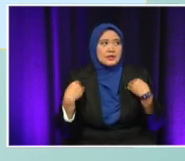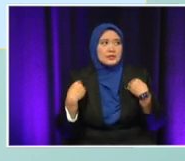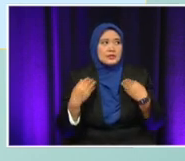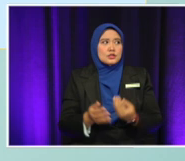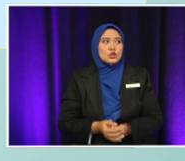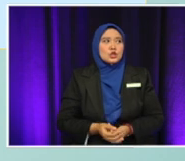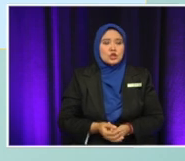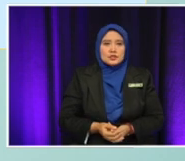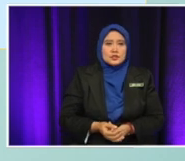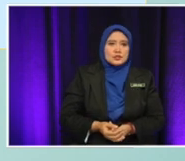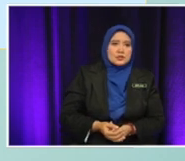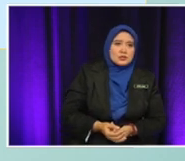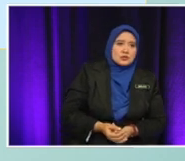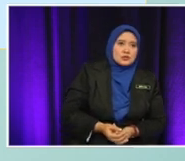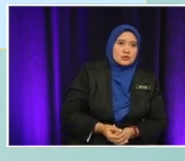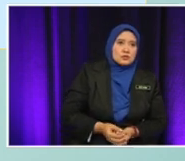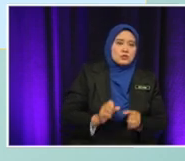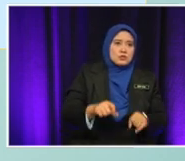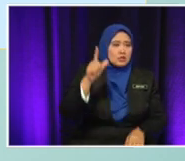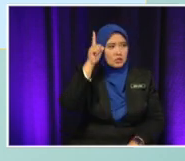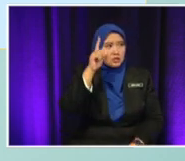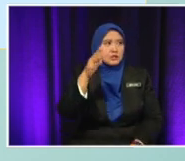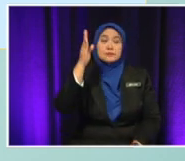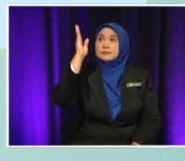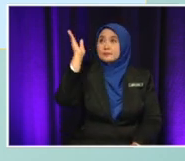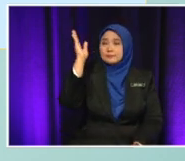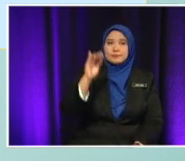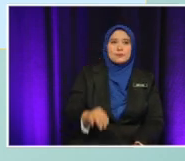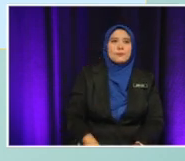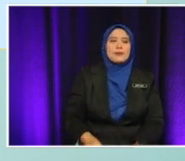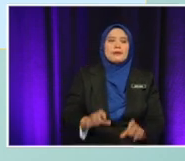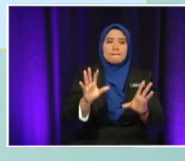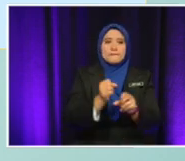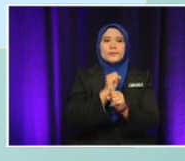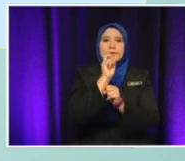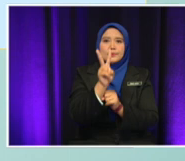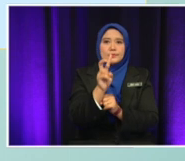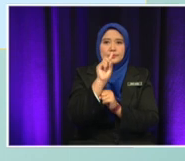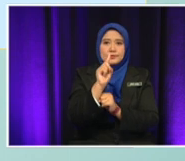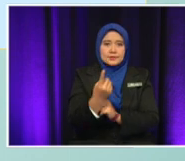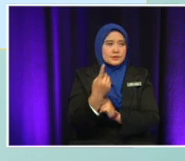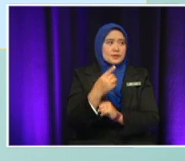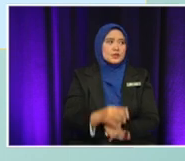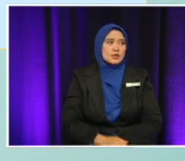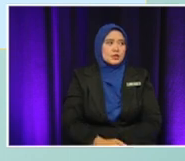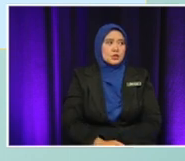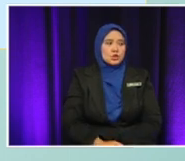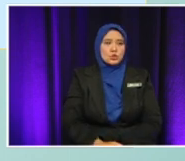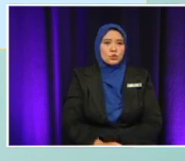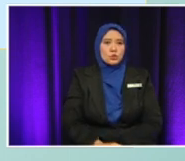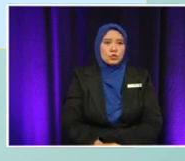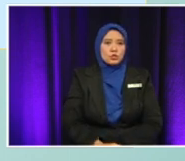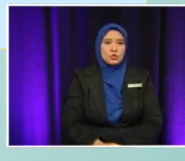poster iklan interaktif Oke jadi nantikan dua jenis bahan promosinya sesuai bagi iklan yang produk ini contoh